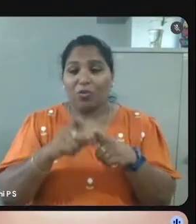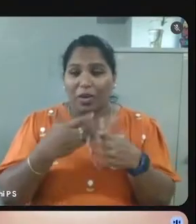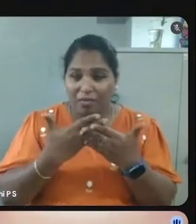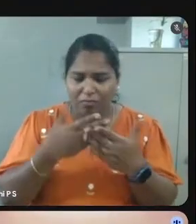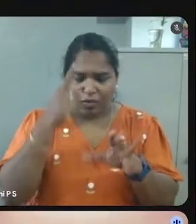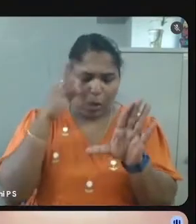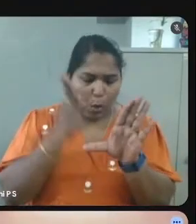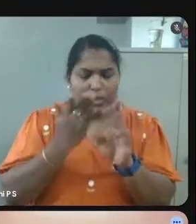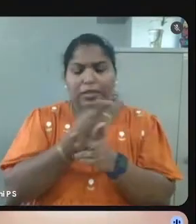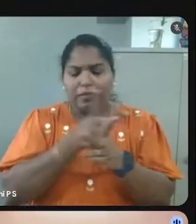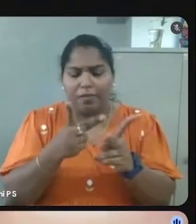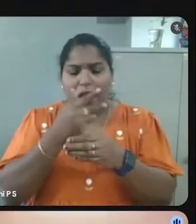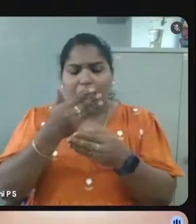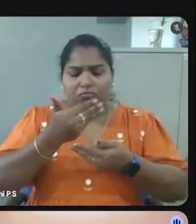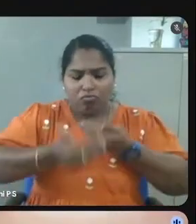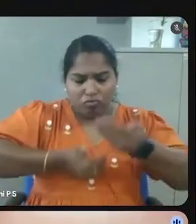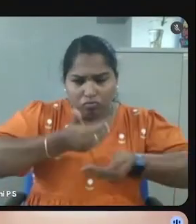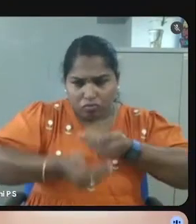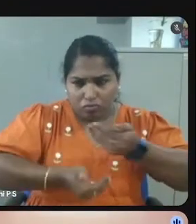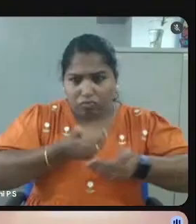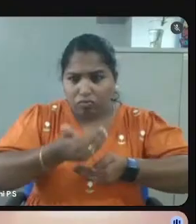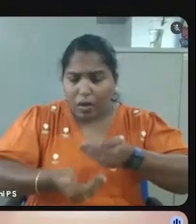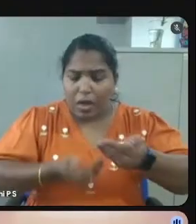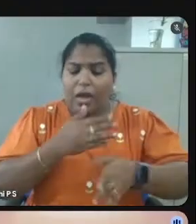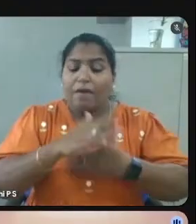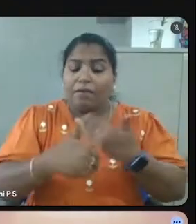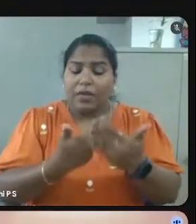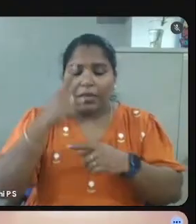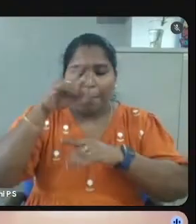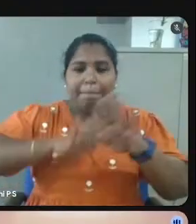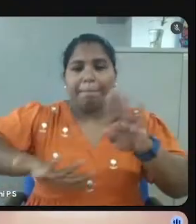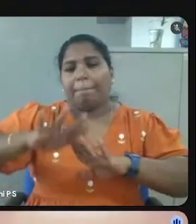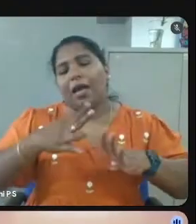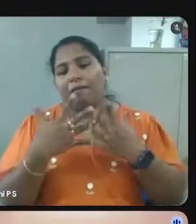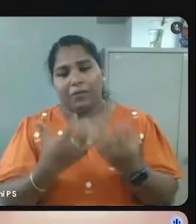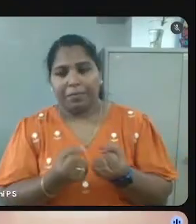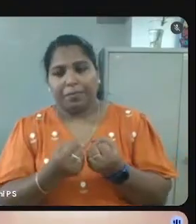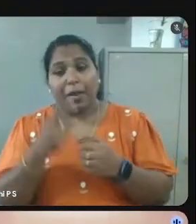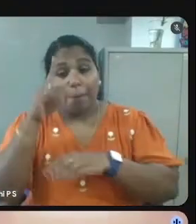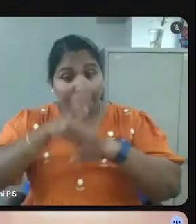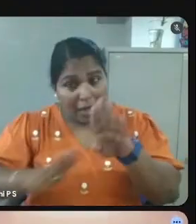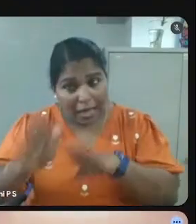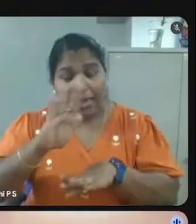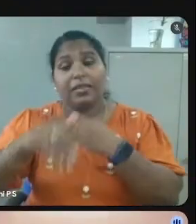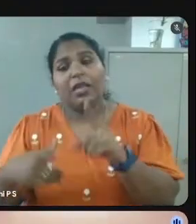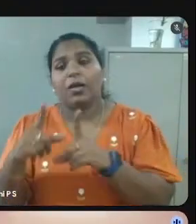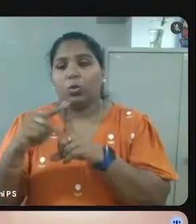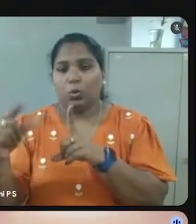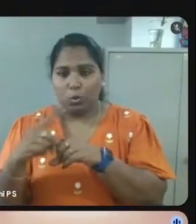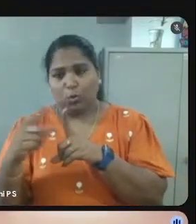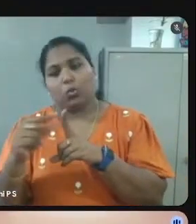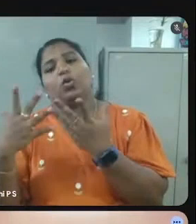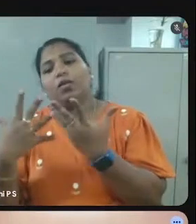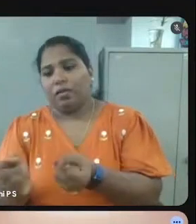സ്റ്റേജസ് എല്ലാം ഒന്ന് പറഞ്ഞു കൊടുത്ത് അവർക്ക് ഒരു പ്രത്യേകമായിട്ട് ഒരു പ്ലാൻ ഉണ്ടാക്കണം. പ്ലാനും പിന്നെ ഇംപ്ലിമെന്റേഷൻ ഉണ്ടാക്കിയാലോ ആ കാര്യം കൊണ്ട്